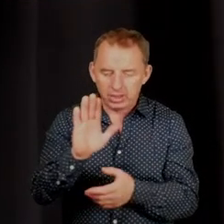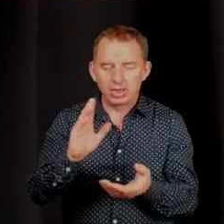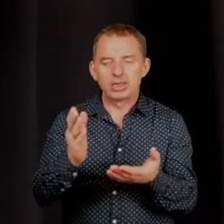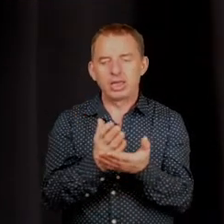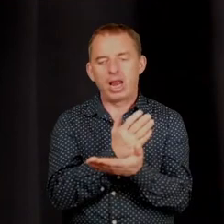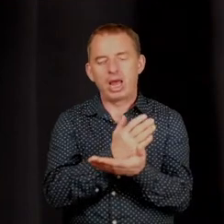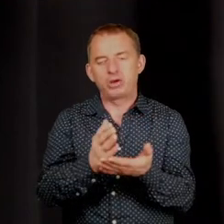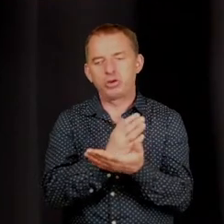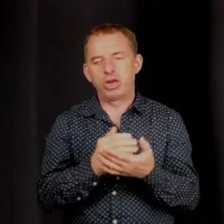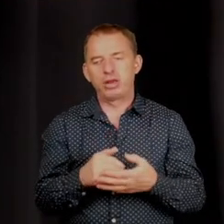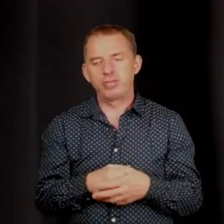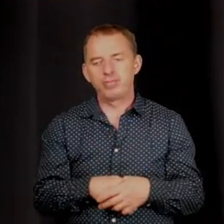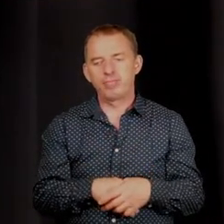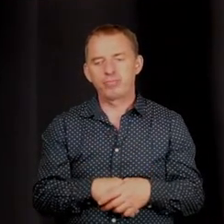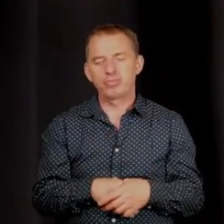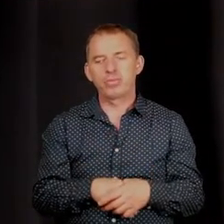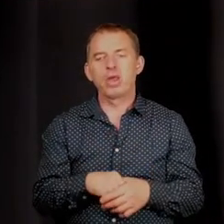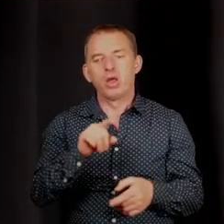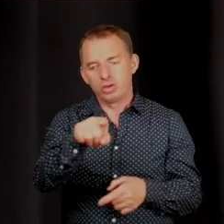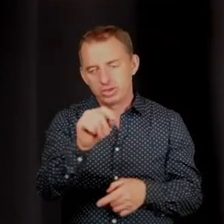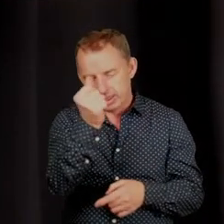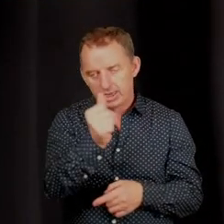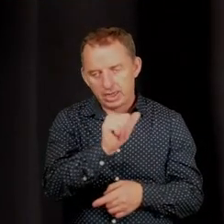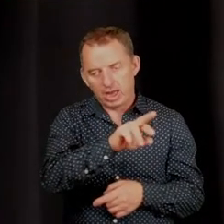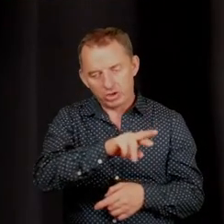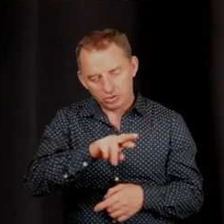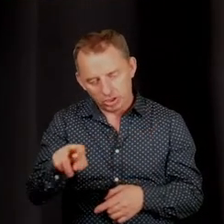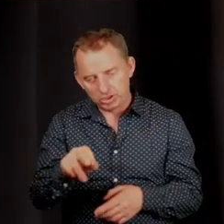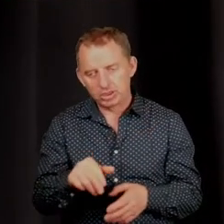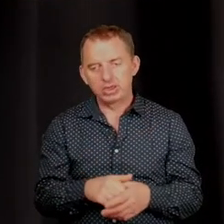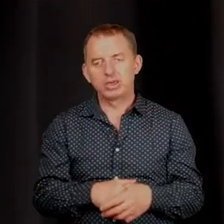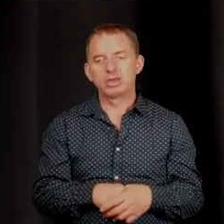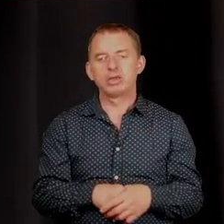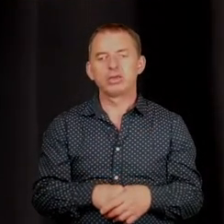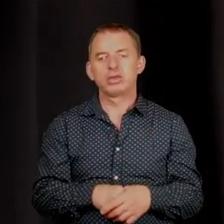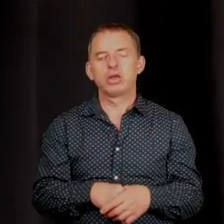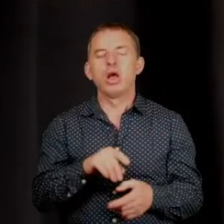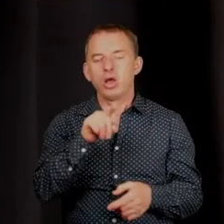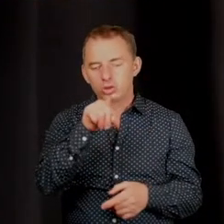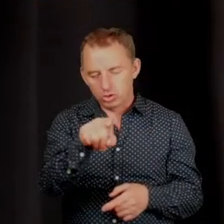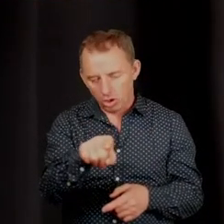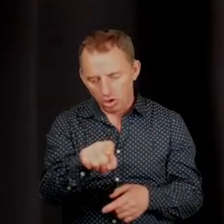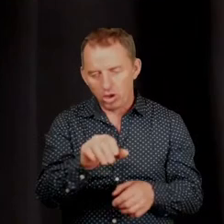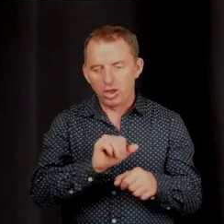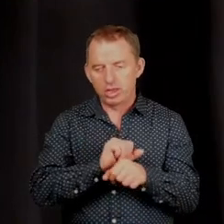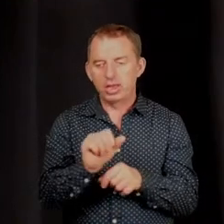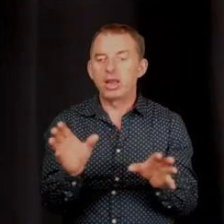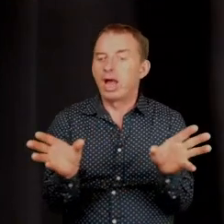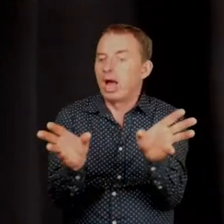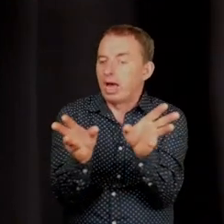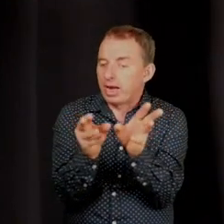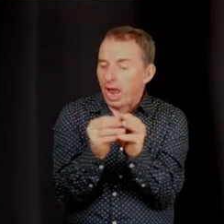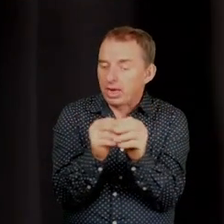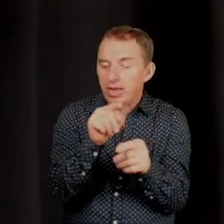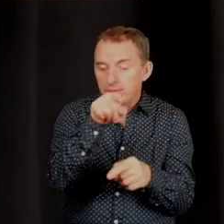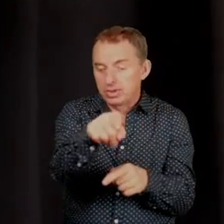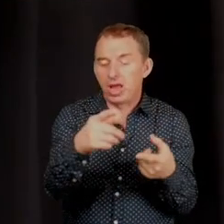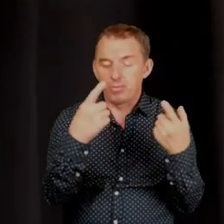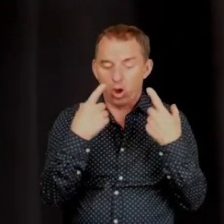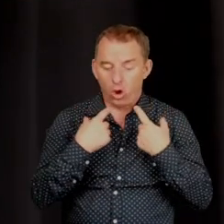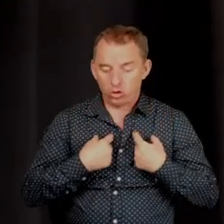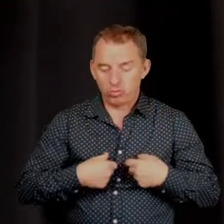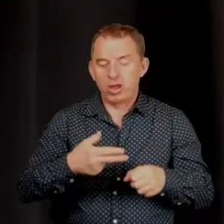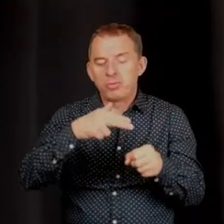One thing you desire when you're old. I to jest jedna rzecz. And that's to be around those you love. I to jest, aby być z tymi, których kochasz. One of the